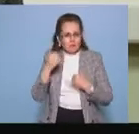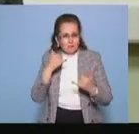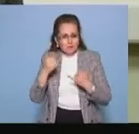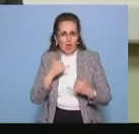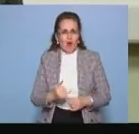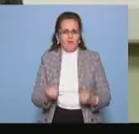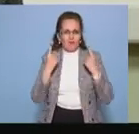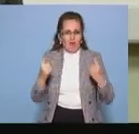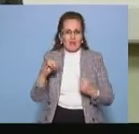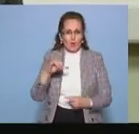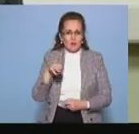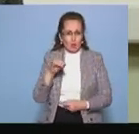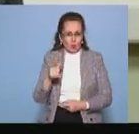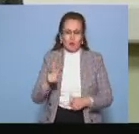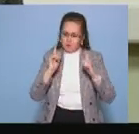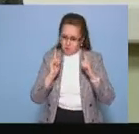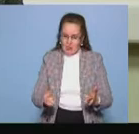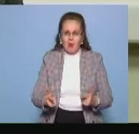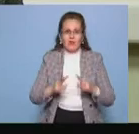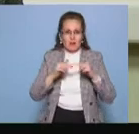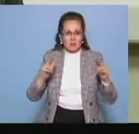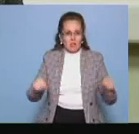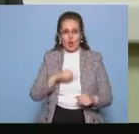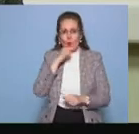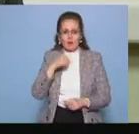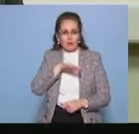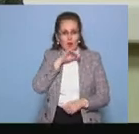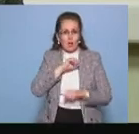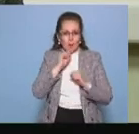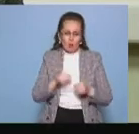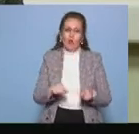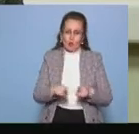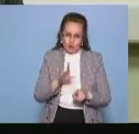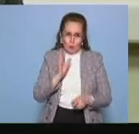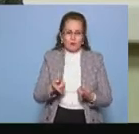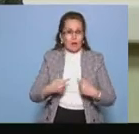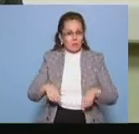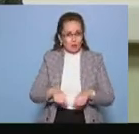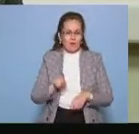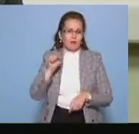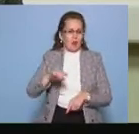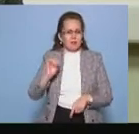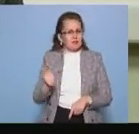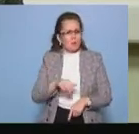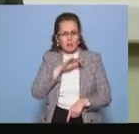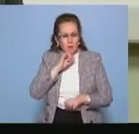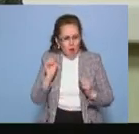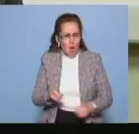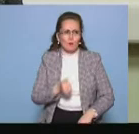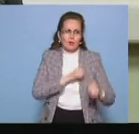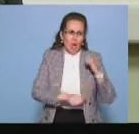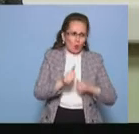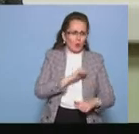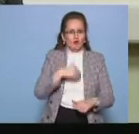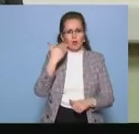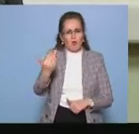Великий Устюг подключается. То есть в резиденции российского Деда Мороза также будет организовано. Помимо того, что там сам Дед Мороз, Снегурочка, вообще вся его